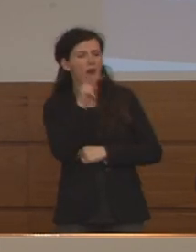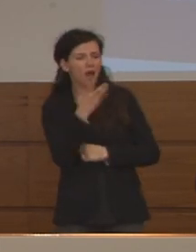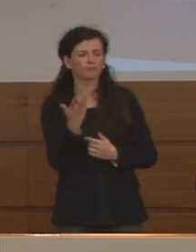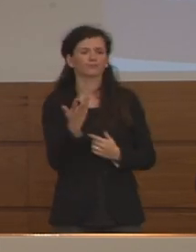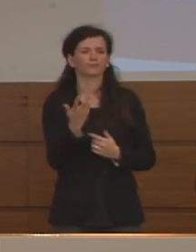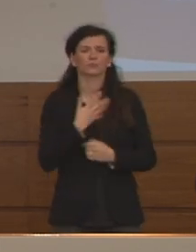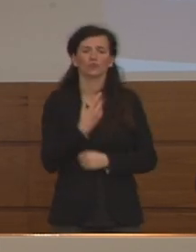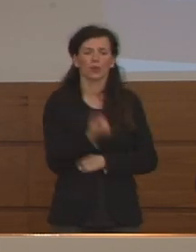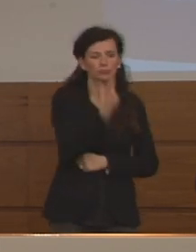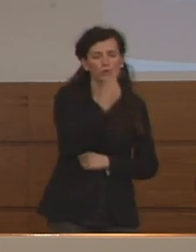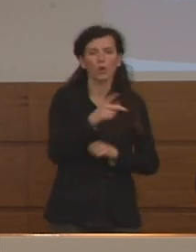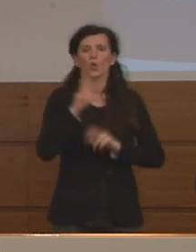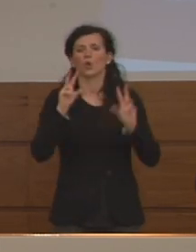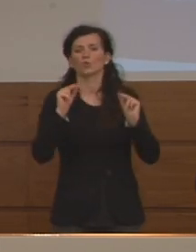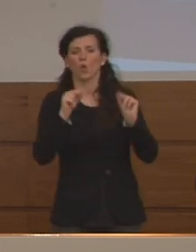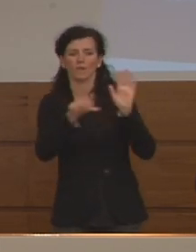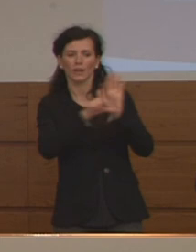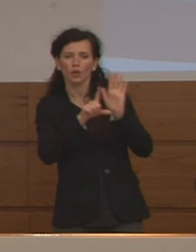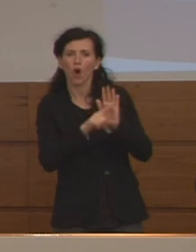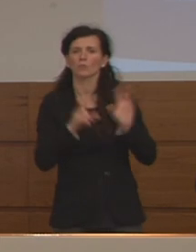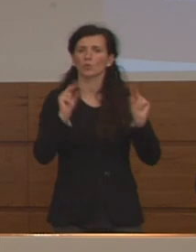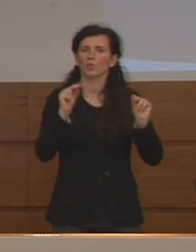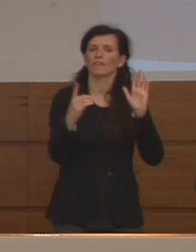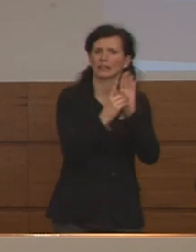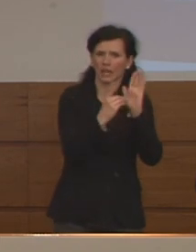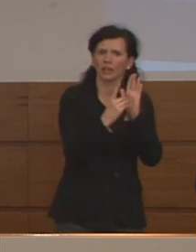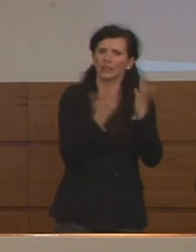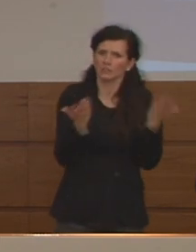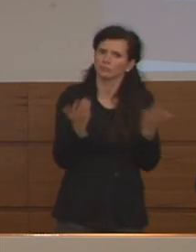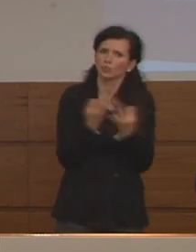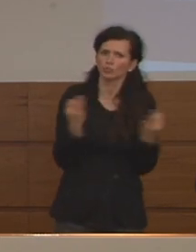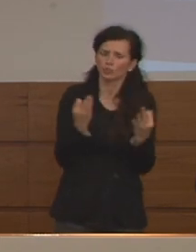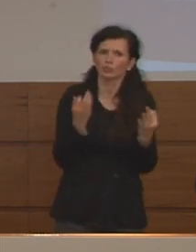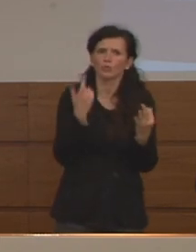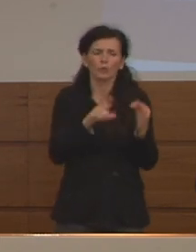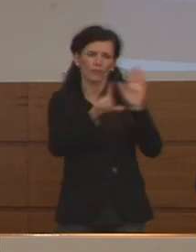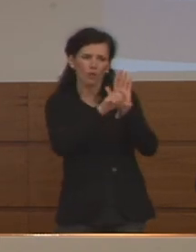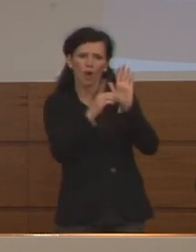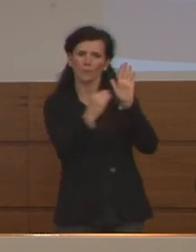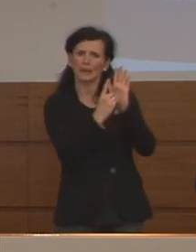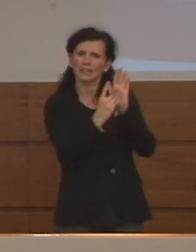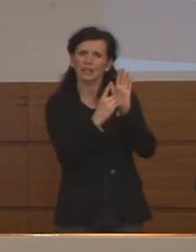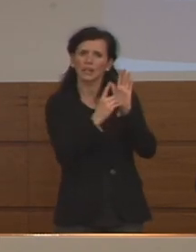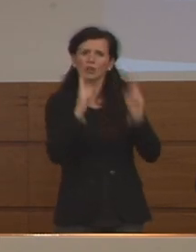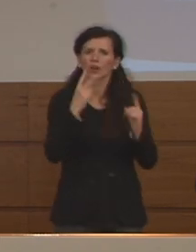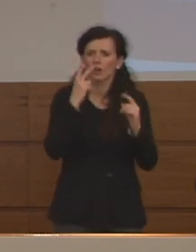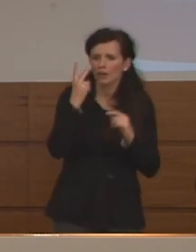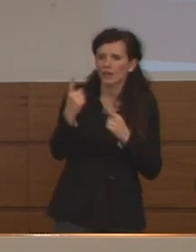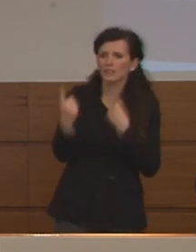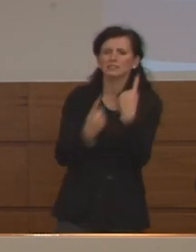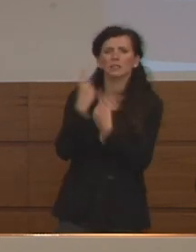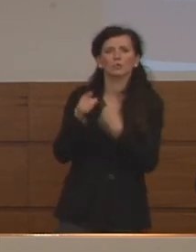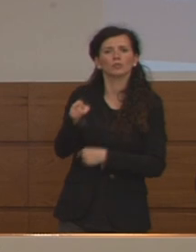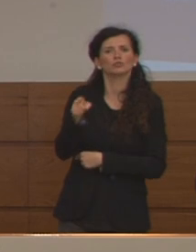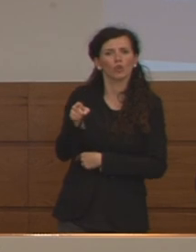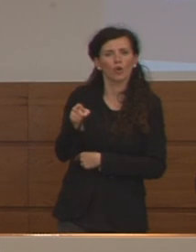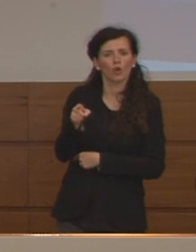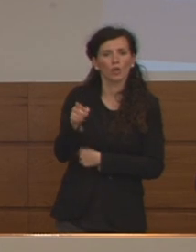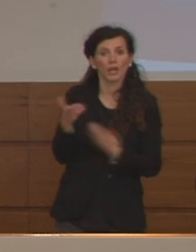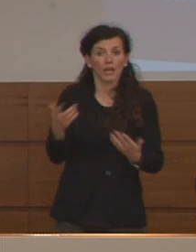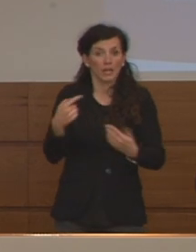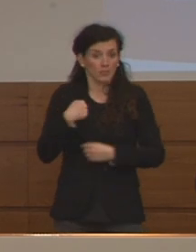nuovi decreti beh certo perché i decreti e le norme vengono fatte in base a quella che è la situazione allora io non so in base